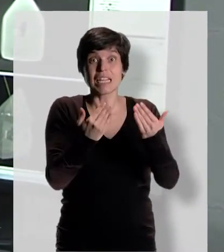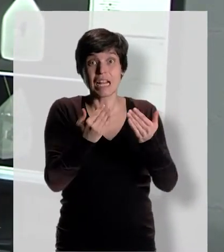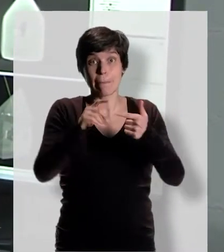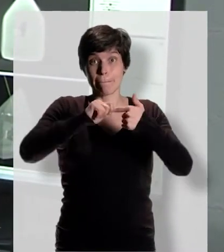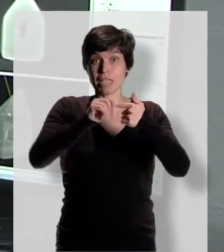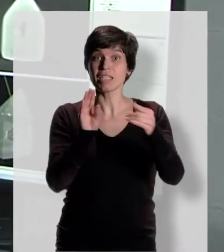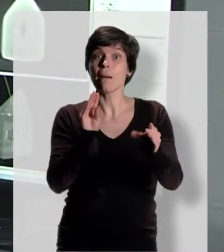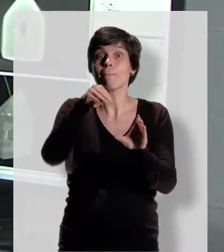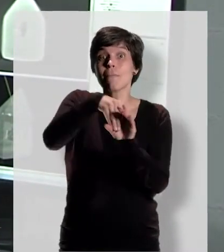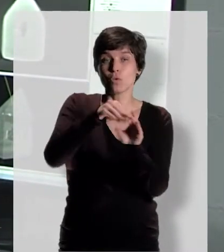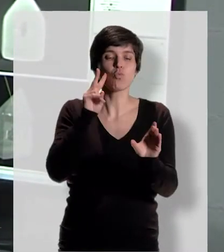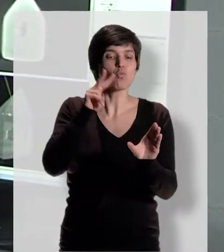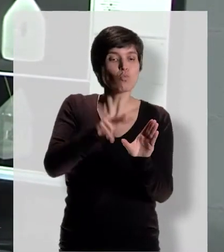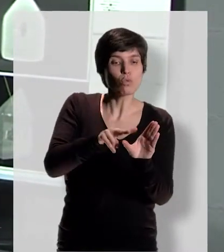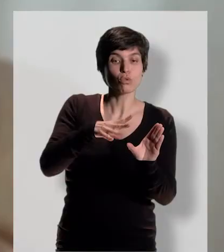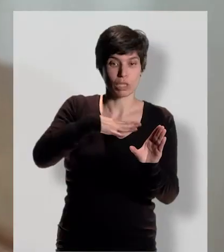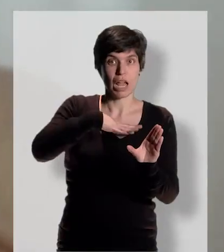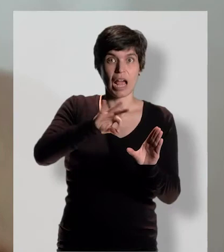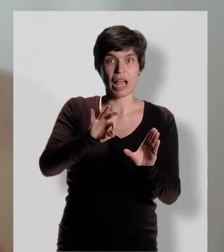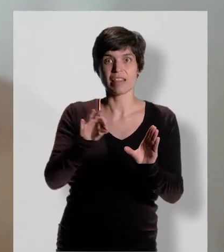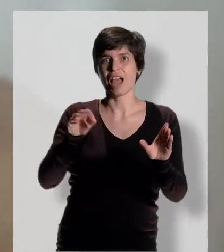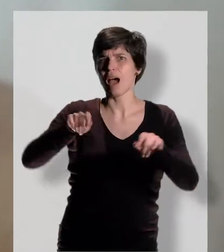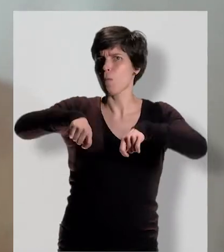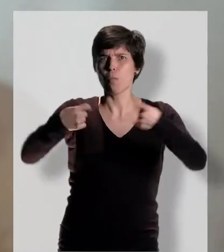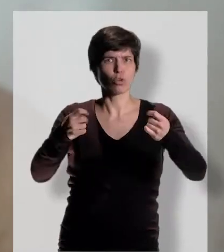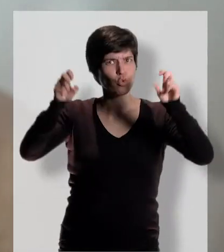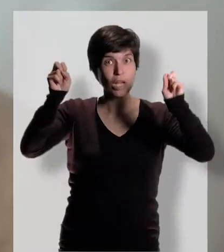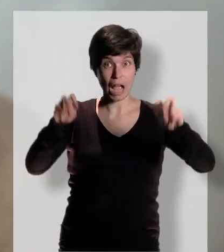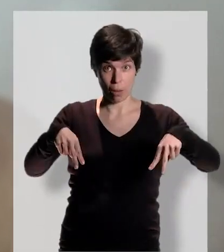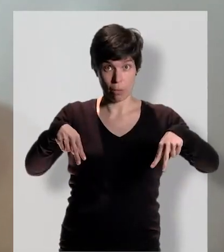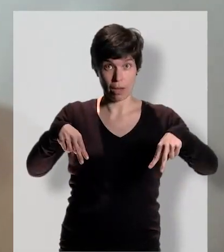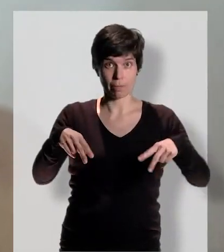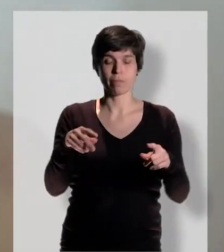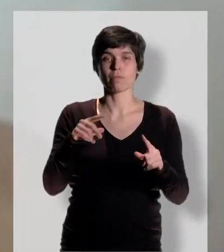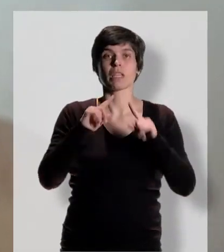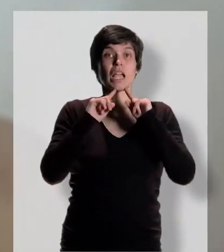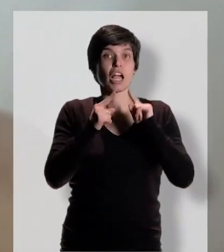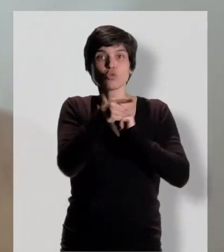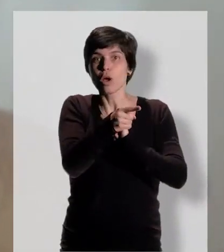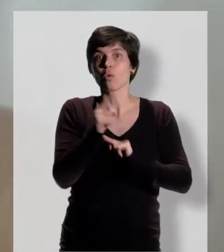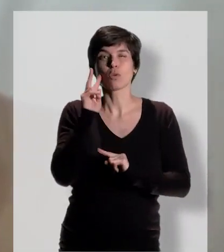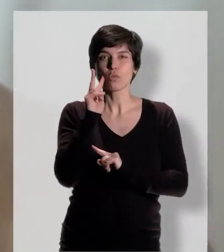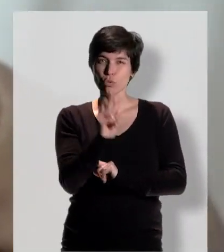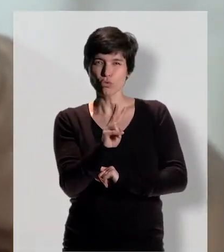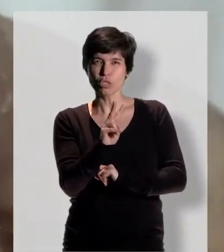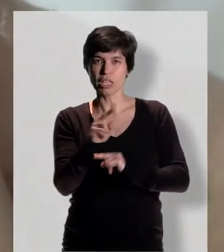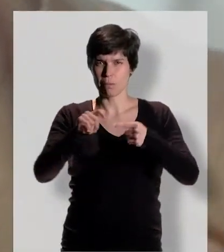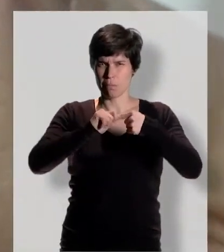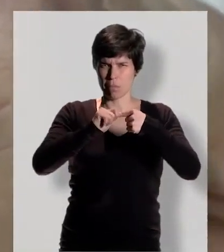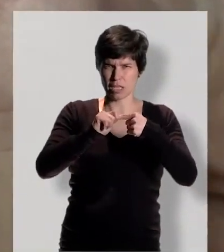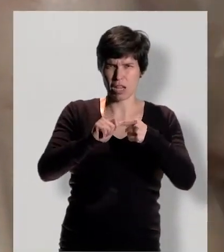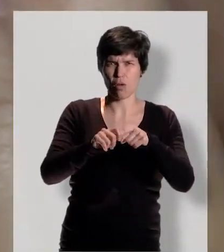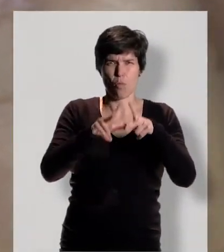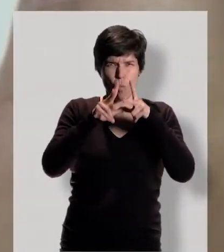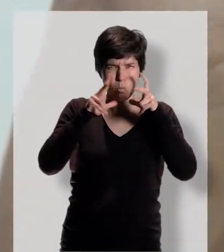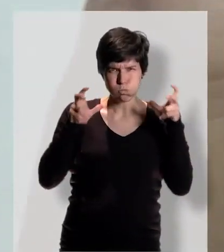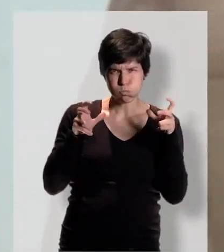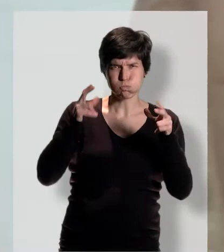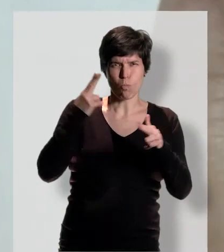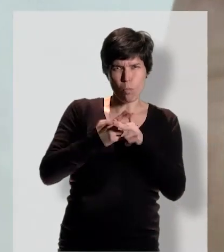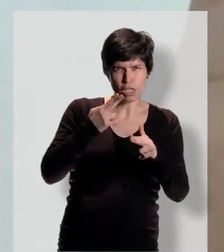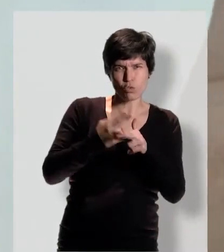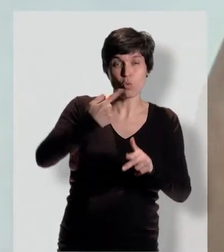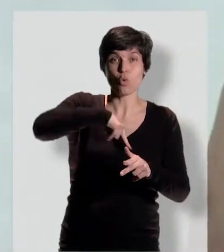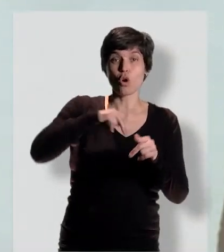pieza ez dozu scrap bat bihurtzen. Kasu honetan ikusten dozuenez, hau gauza, lodia eta mazizua da, eta ebakin